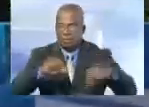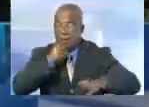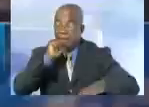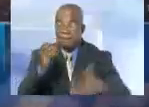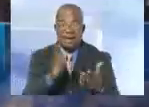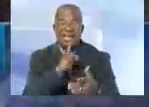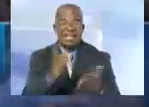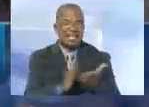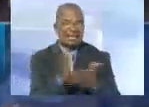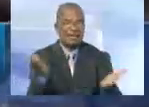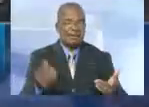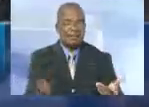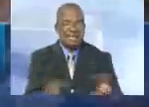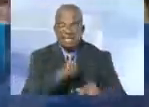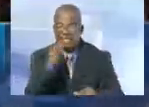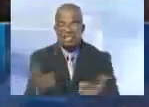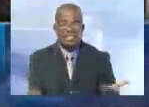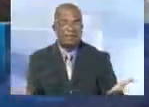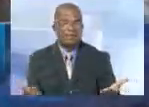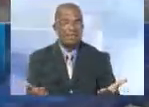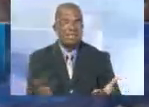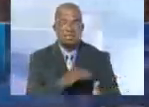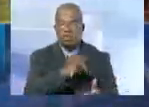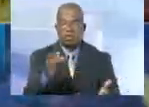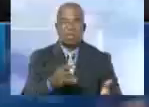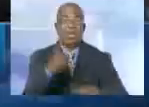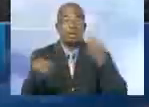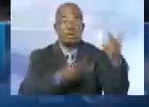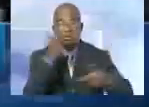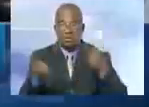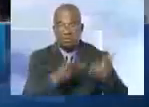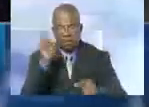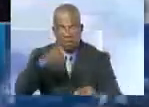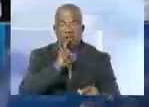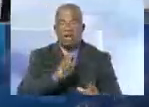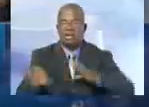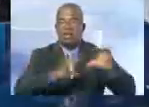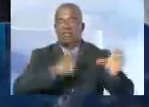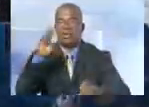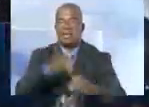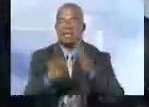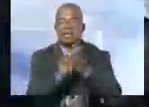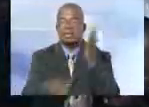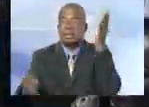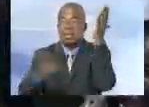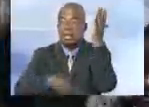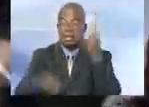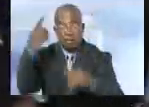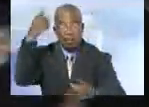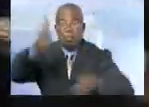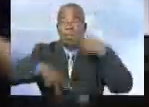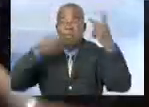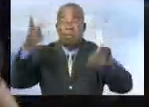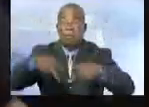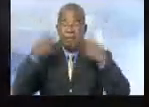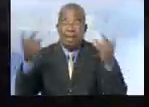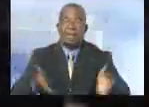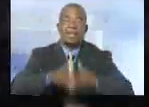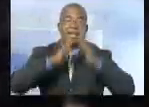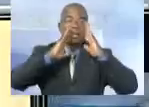Koné Nabaye Bruno. Une tournée de sensibilisation est prévue dans la région de la Bagoué afin de prôner la paix et la réconciliation, gage du